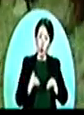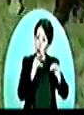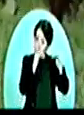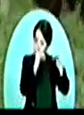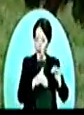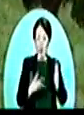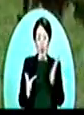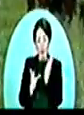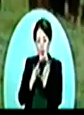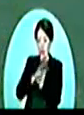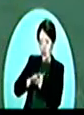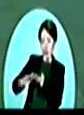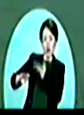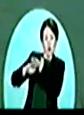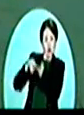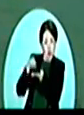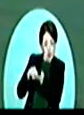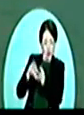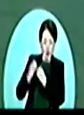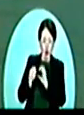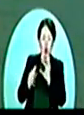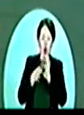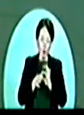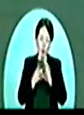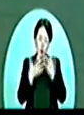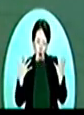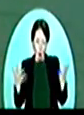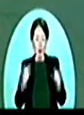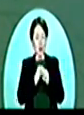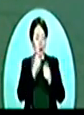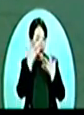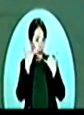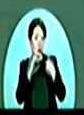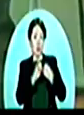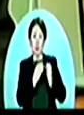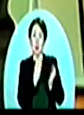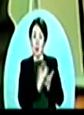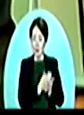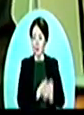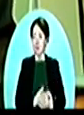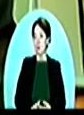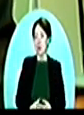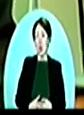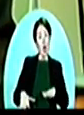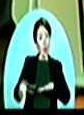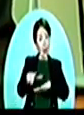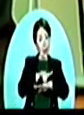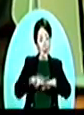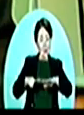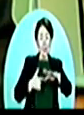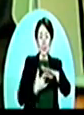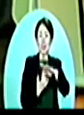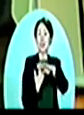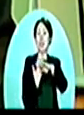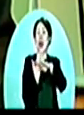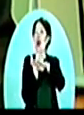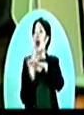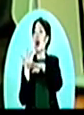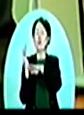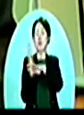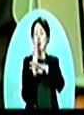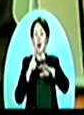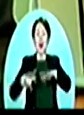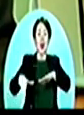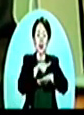техник технологийн шинжилгээг нэмэгдүүлэх чиглэлээр томоохон арга хэмжээг авч хэрэгжүүлсэн. Газар тариалангийн бүс нутгийг бий